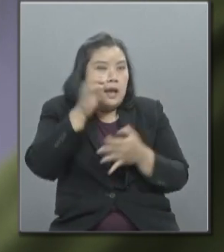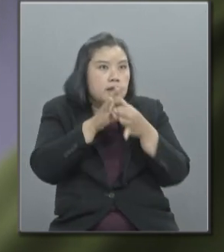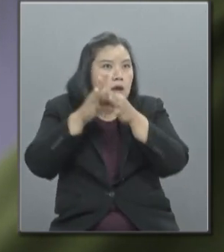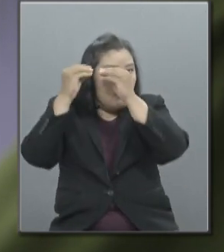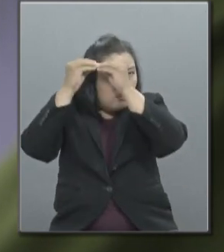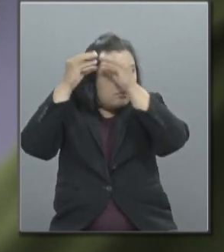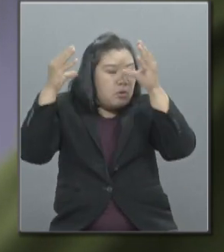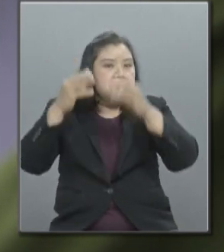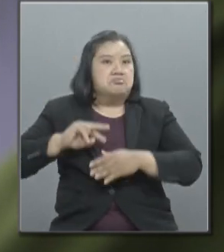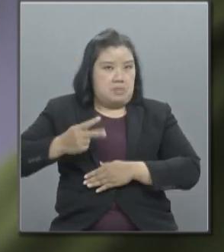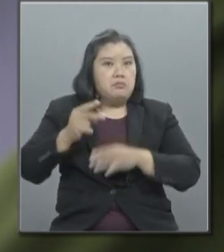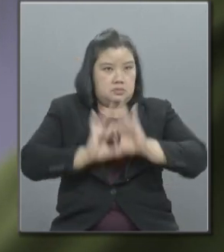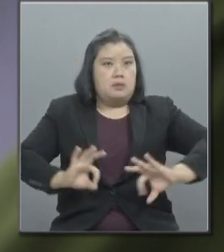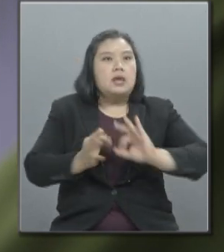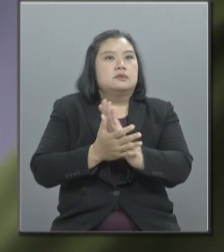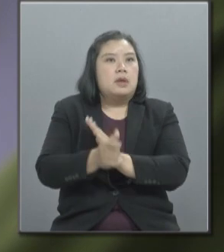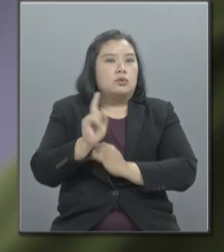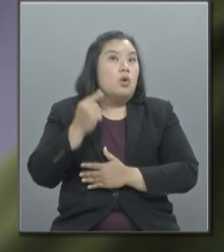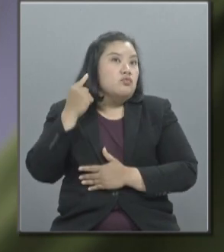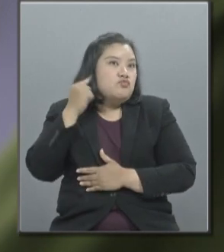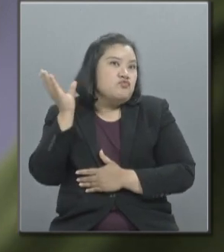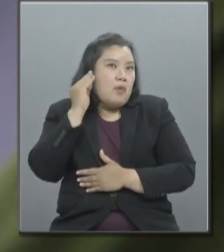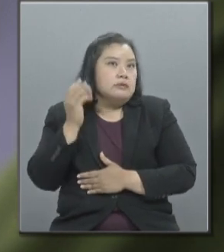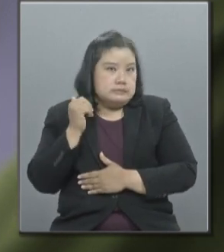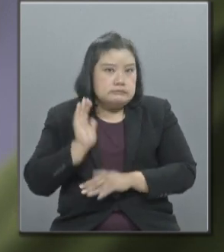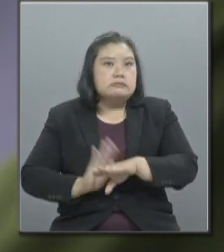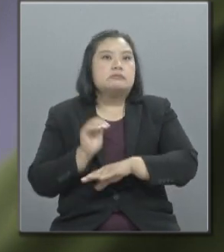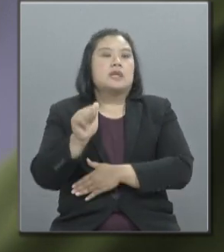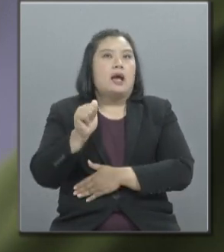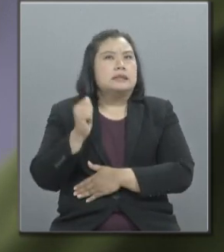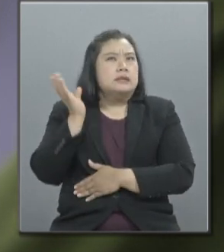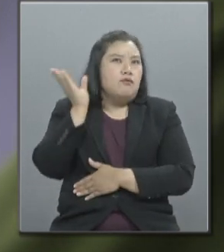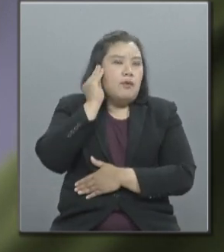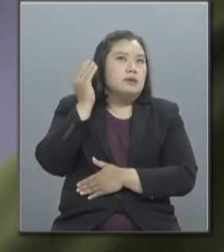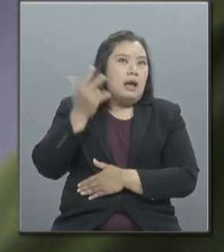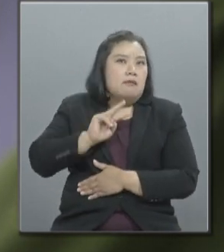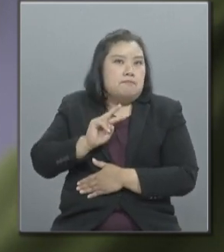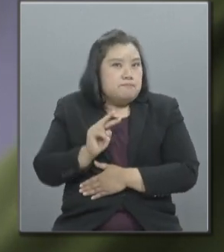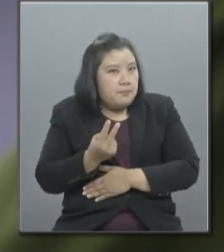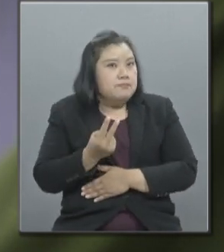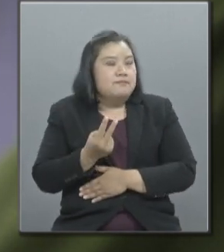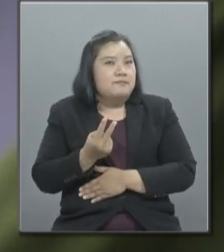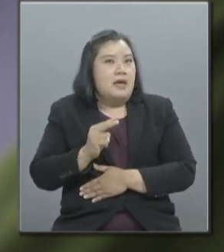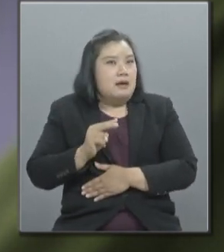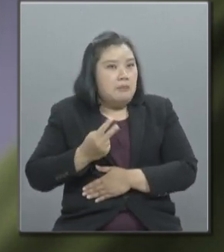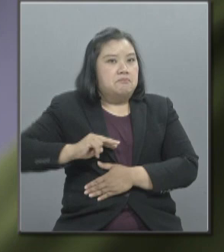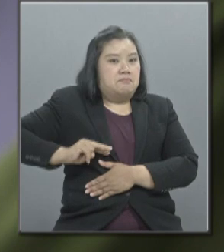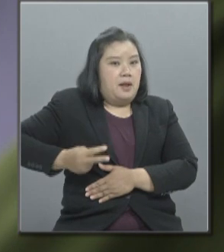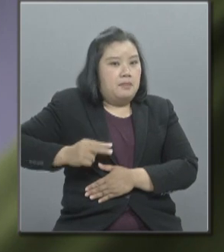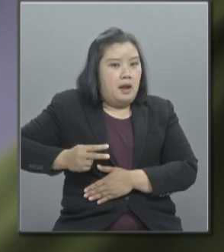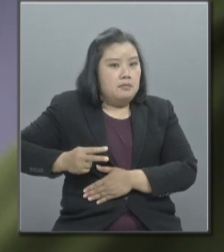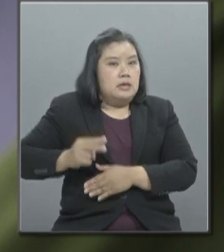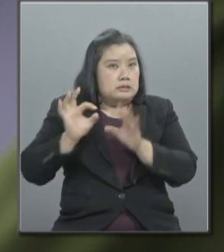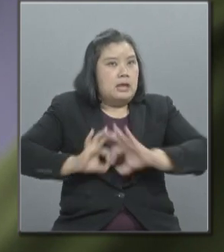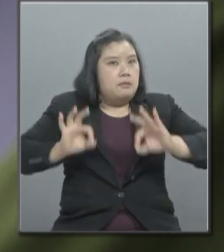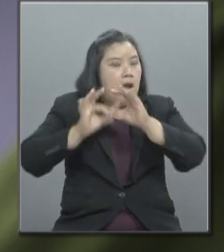เพราะล่ามจะต้องมีทักษะในเรื่องของการฟังที่ดีนะฮะพอฟังเสร็จแล้วเนี่ยต้องตีความออกมาให้ได้พอตีความได้สำหรับล่ามภาษามือต้องมองออกมา